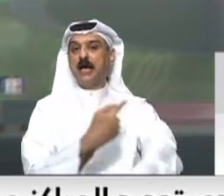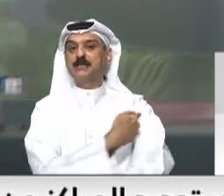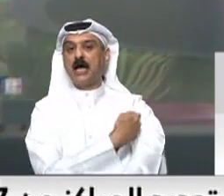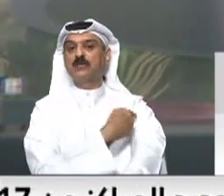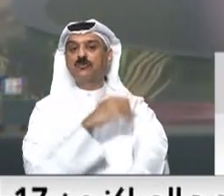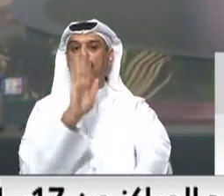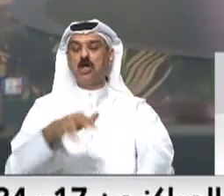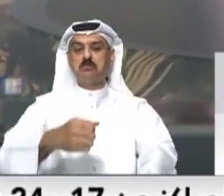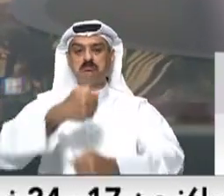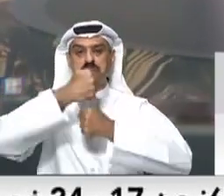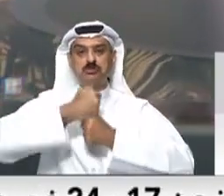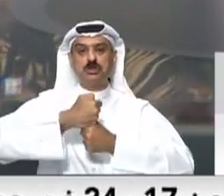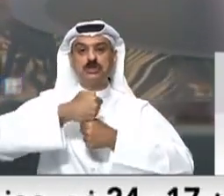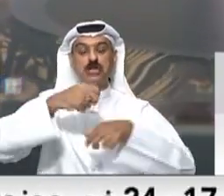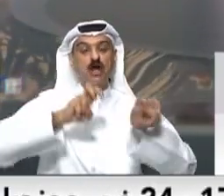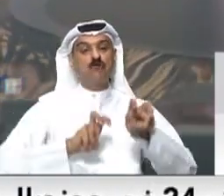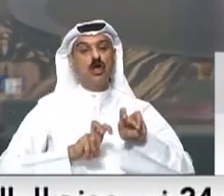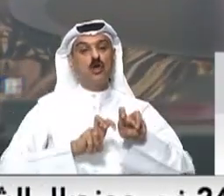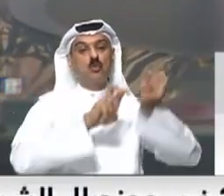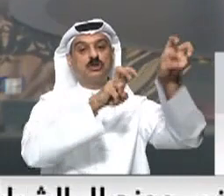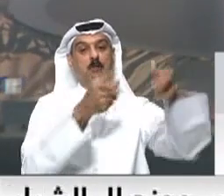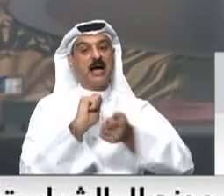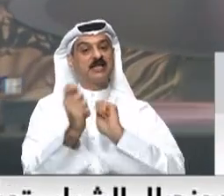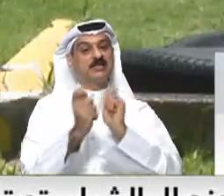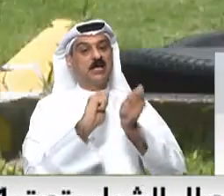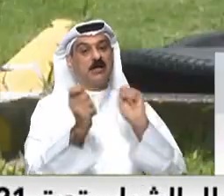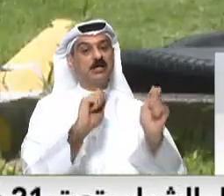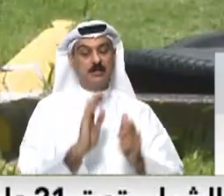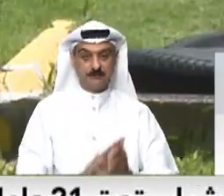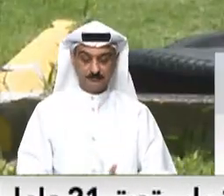بعض المجمعات التجارية.